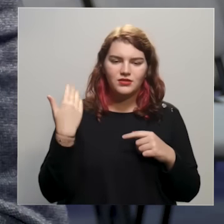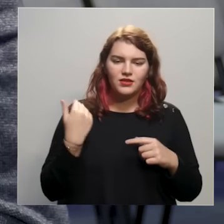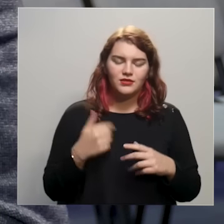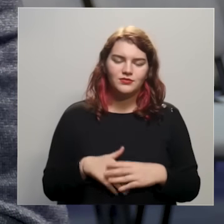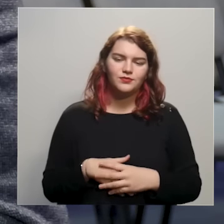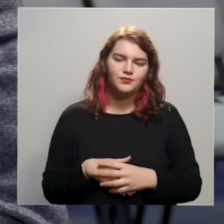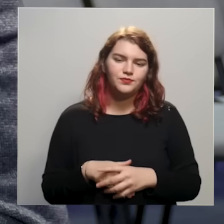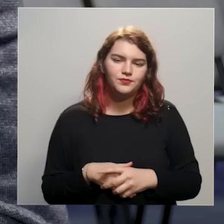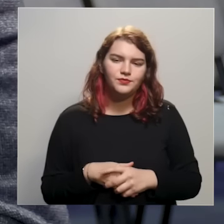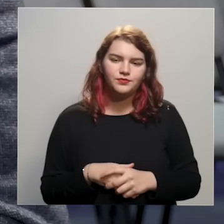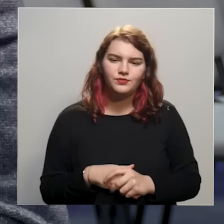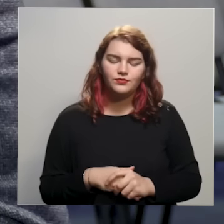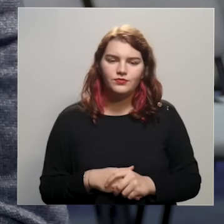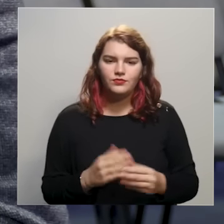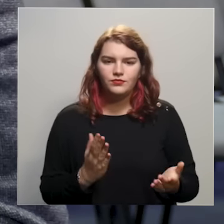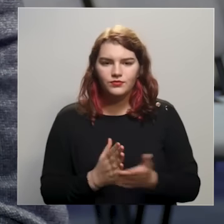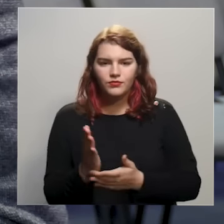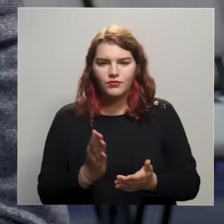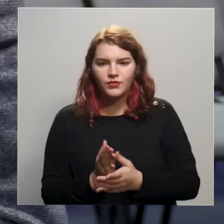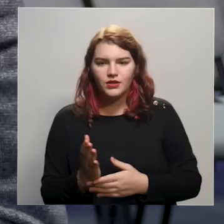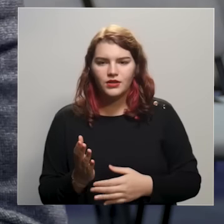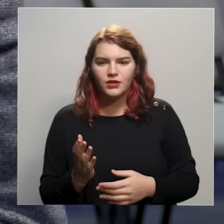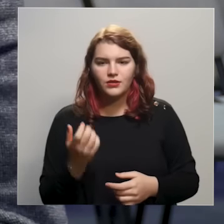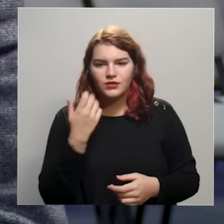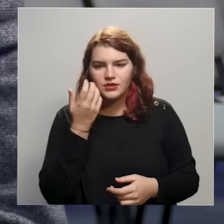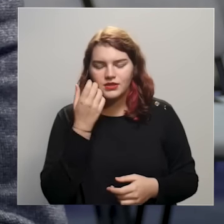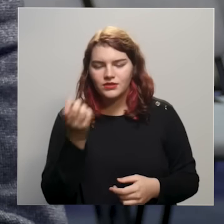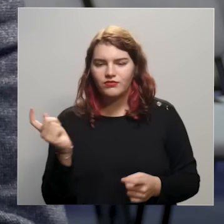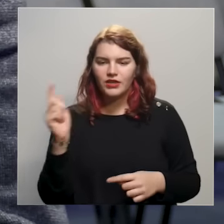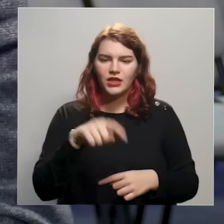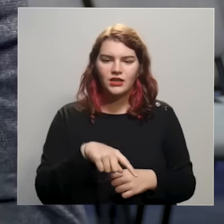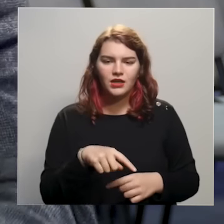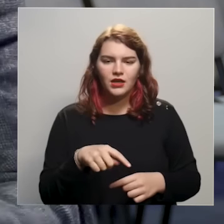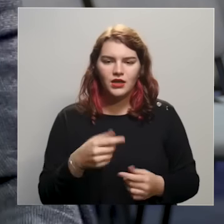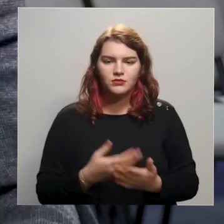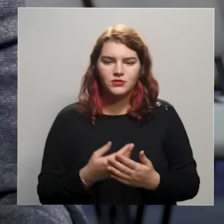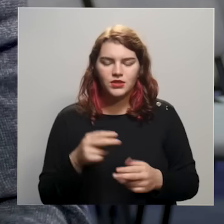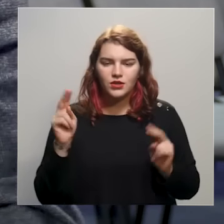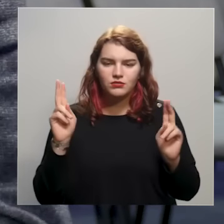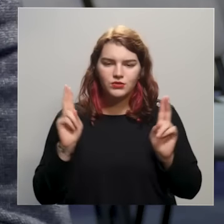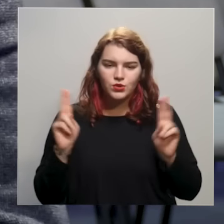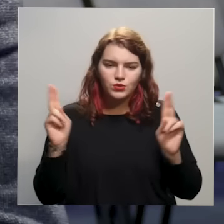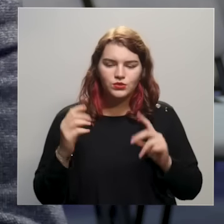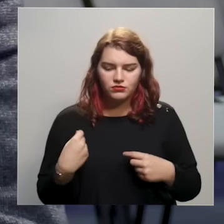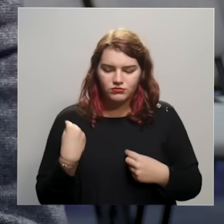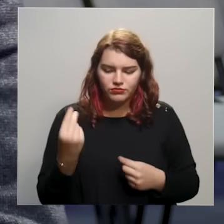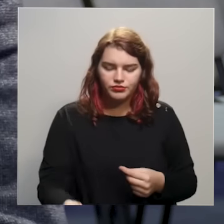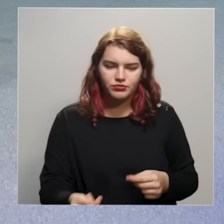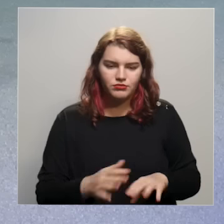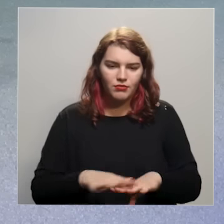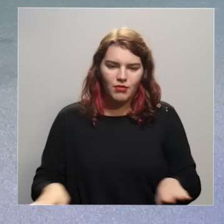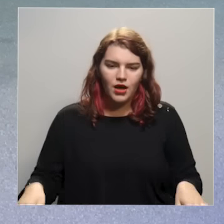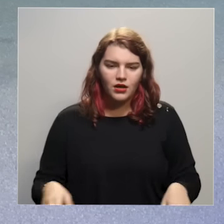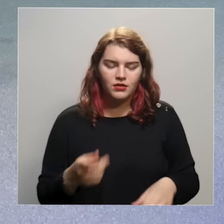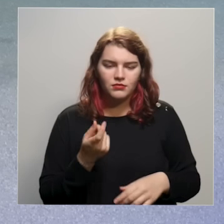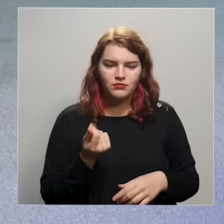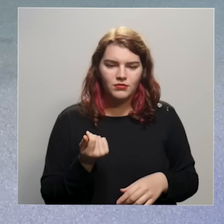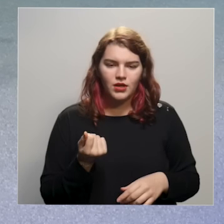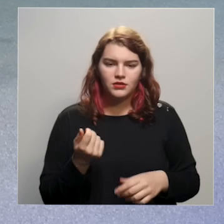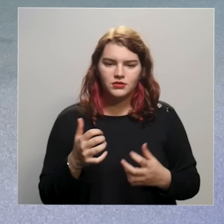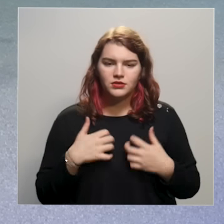că întotdeauna când veneam de la nunți, îi puneam banii pe masă și... Se bucura?